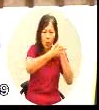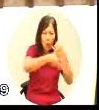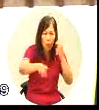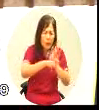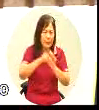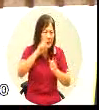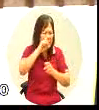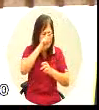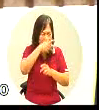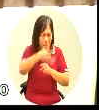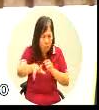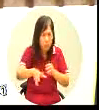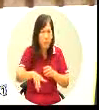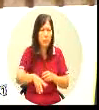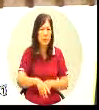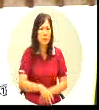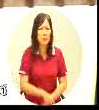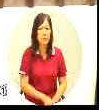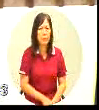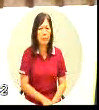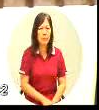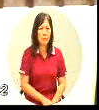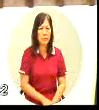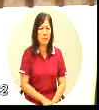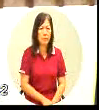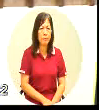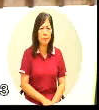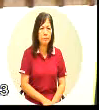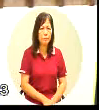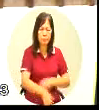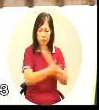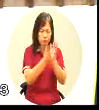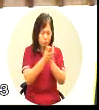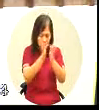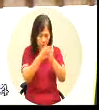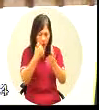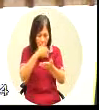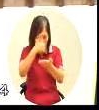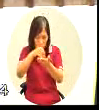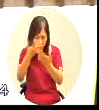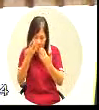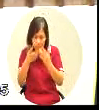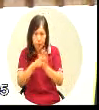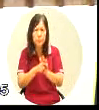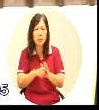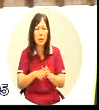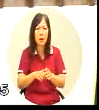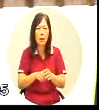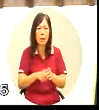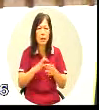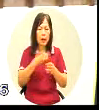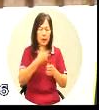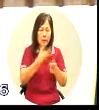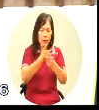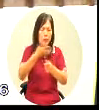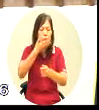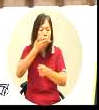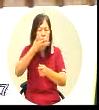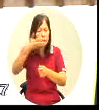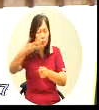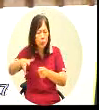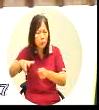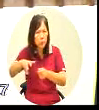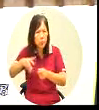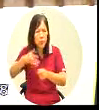水，我们做一个通盘的一个盘点。我希望水利局跟金发局这边，金发局可以提